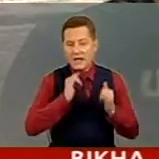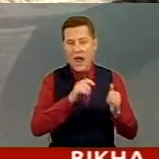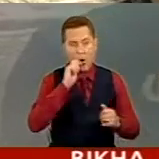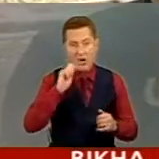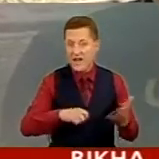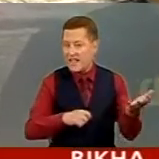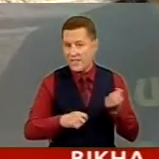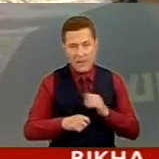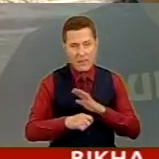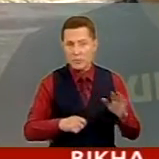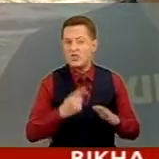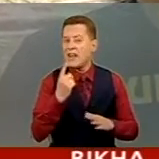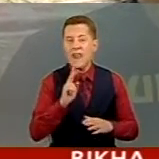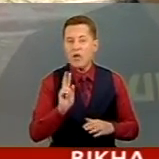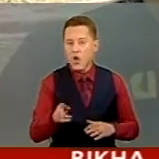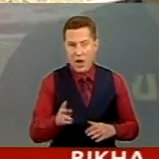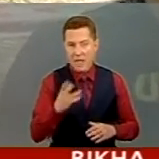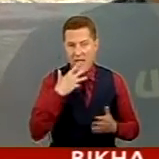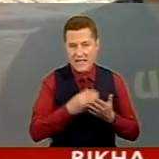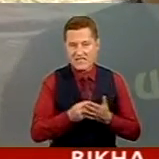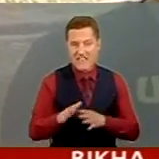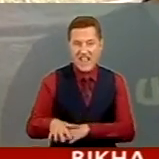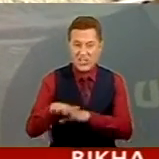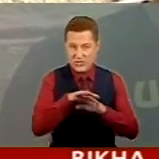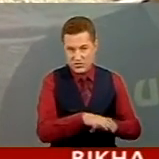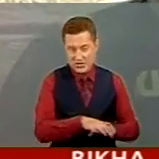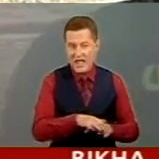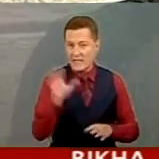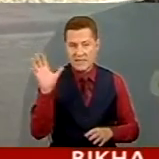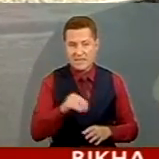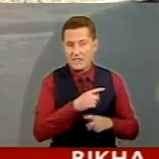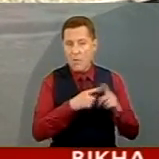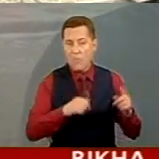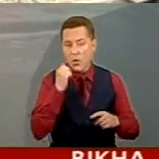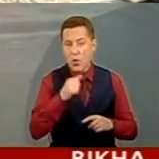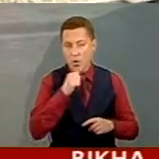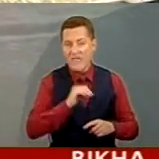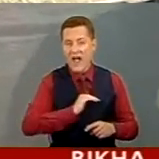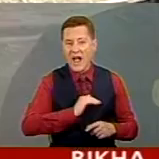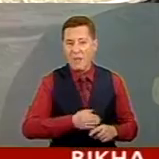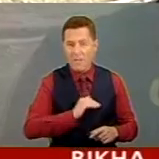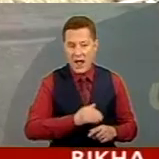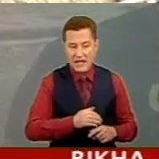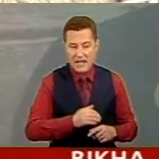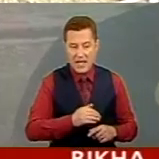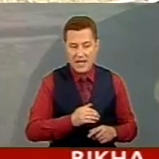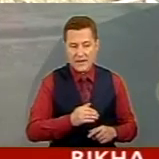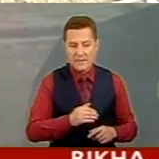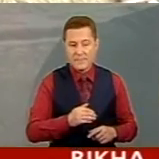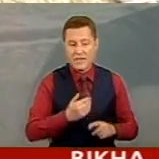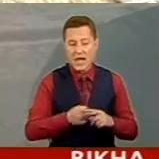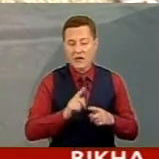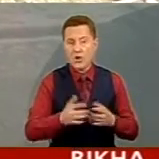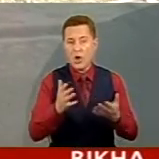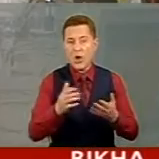не получили ни одной копейки на свои счета за все полгода. Компания «Прокладка», которая участвовала в торгах,